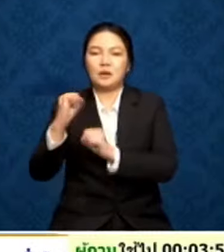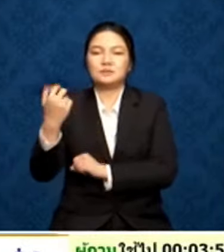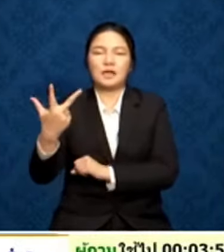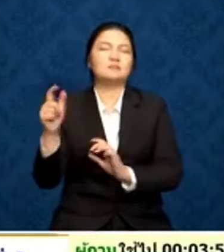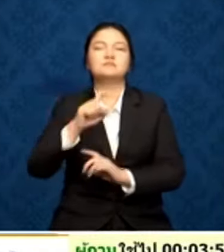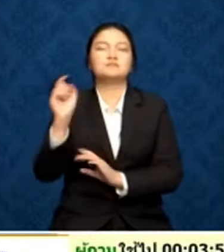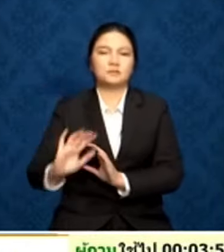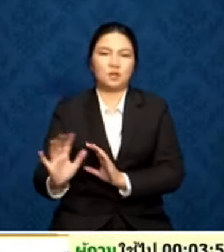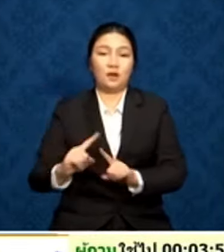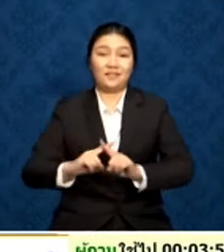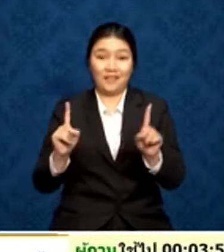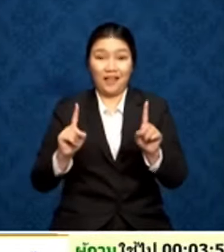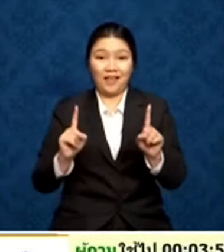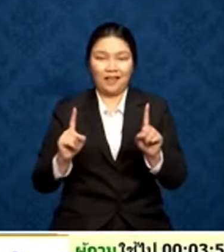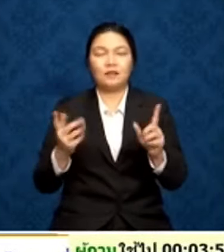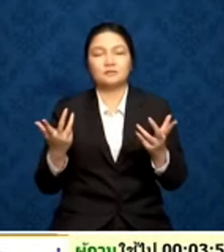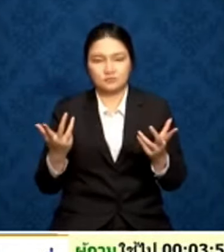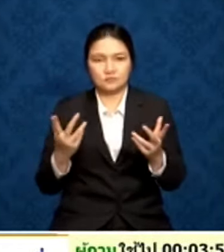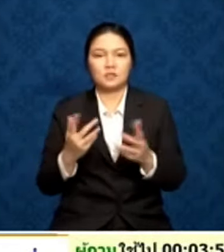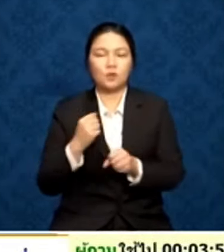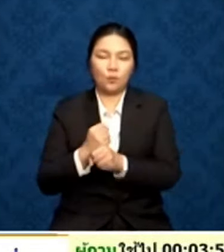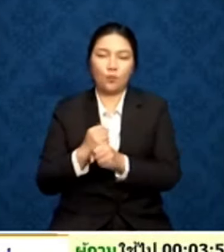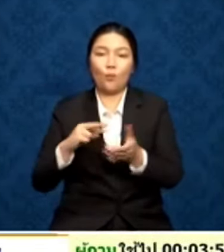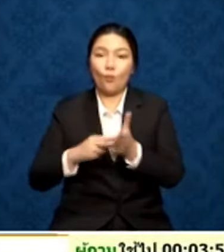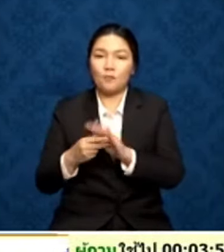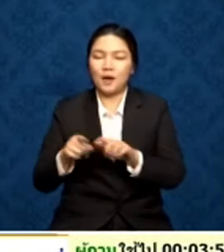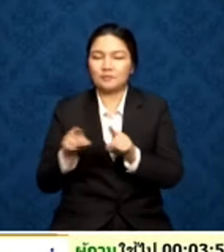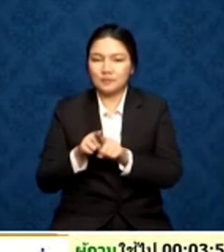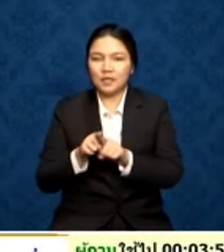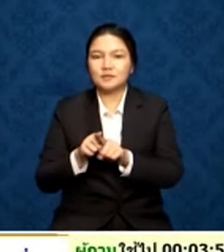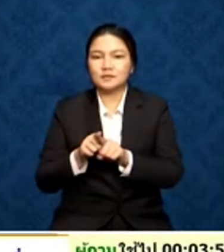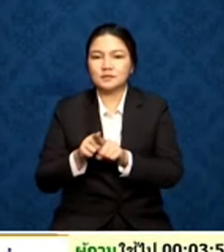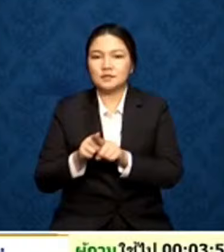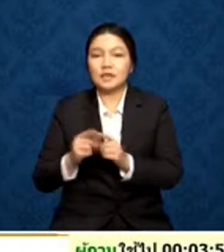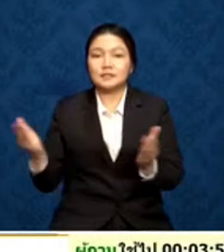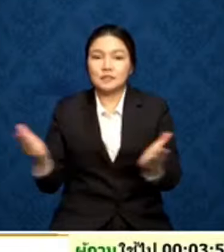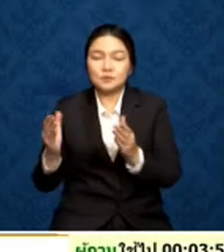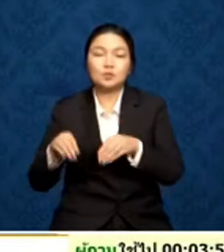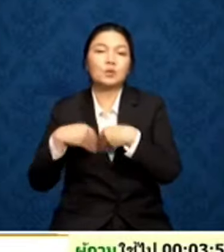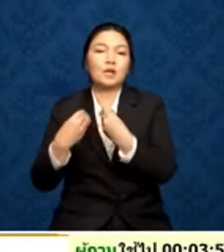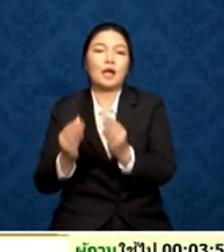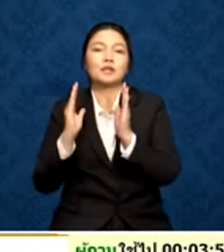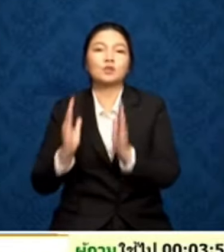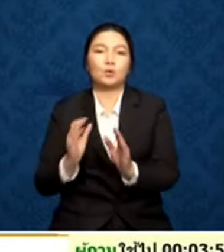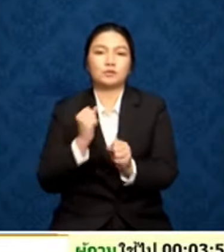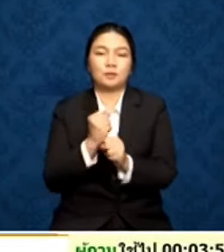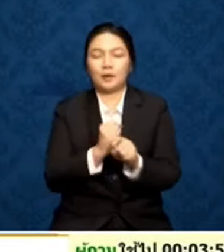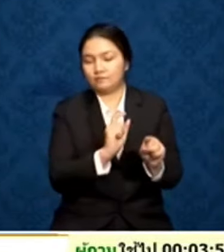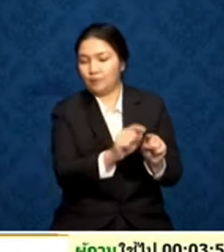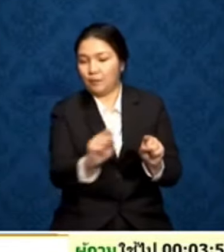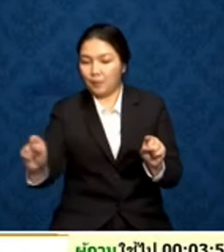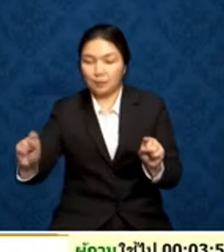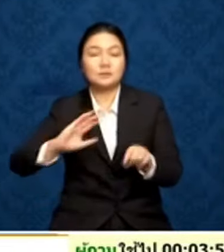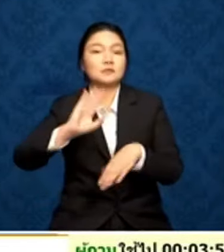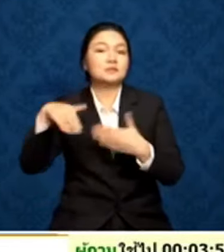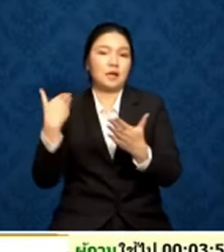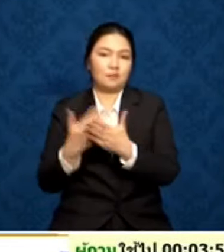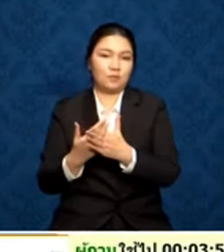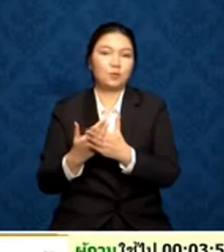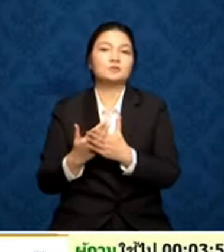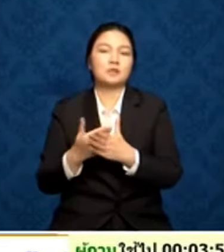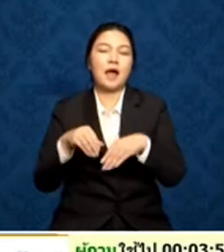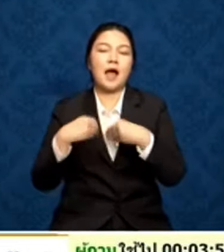แต่ว่าทำให้เป็นการตอบแทนของการทำงานที่คุ้มค่าในการดำเนินการต่างๆในขณะนี้กำ